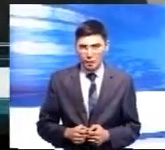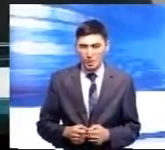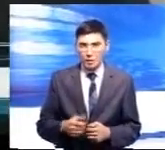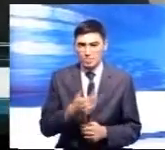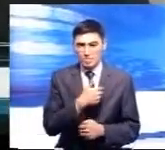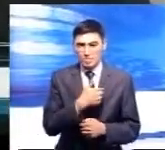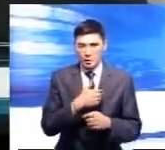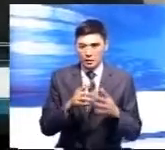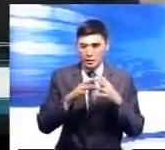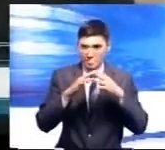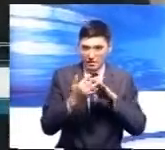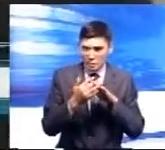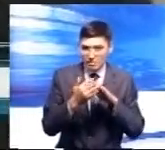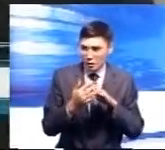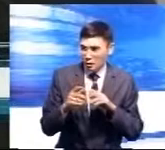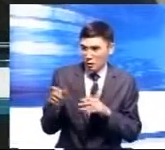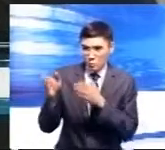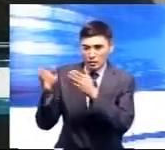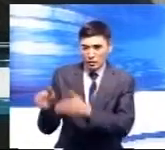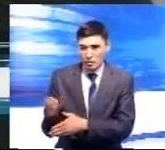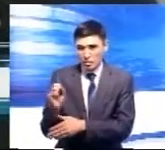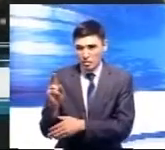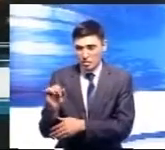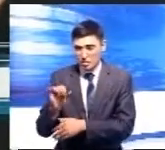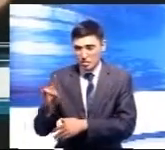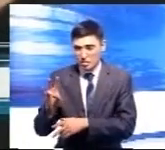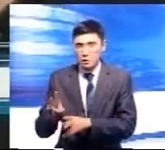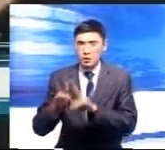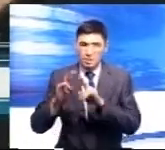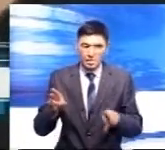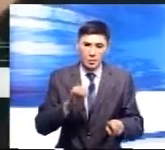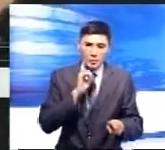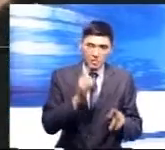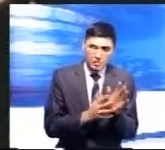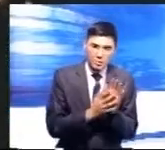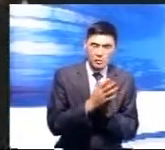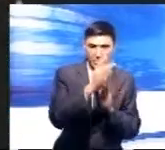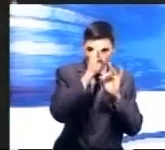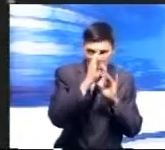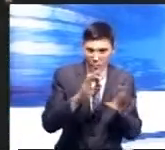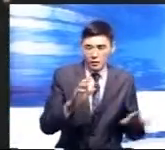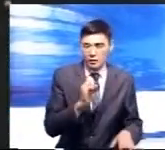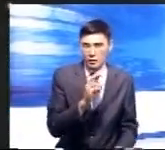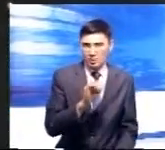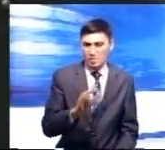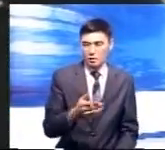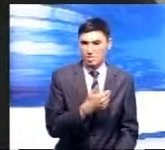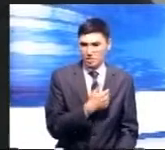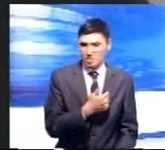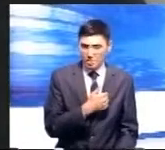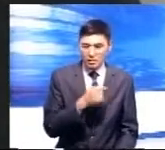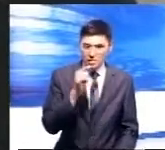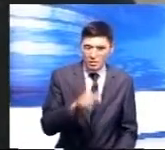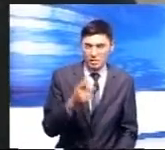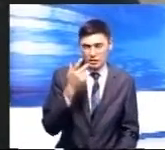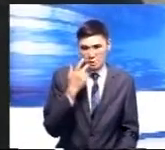Пусть в нашем ауле вырастут такие же известные акыны. Пусть молодежь учится на примере наших прославленных земляков. Пусть на нашей земле всегда